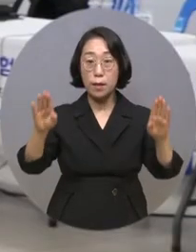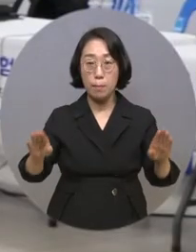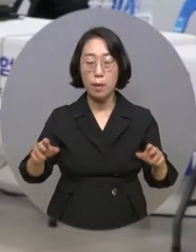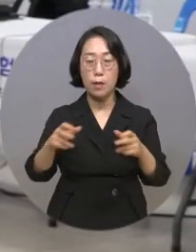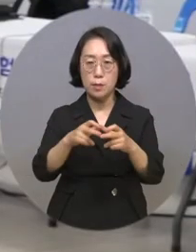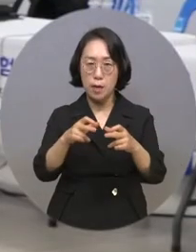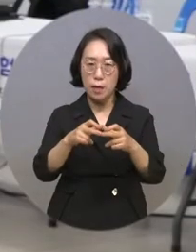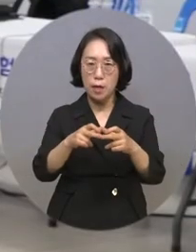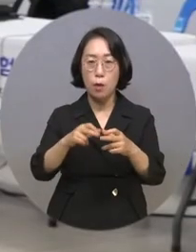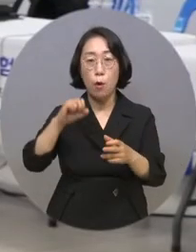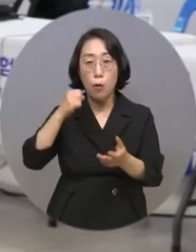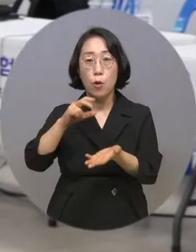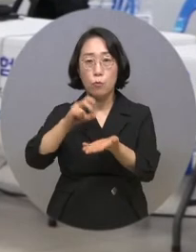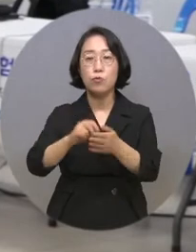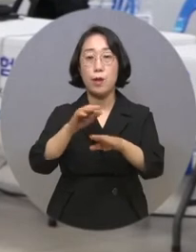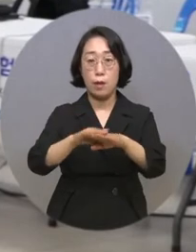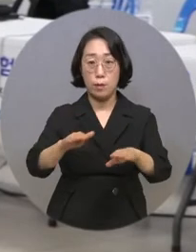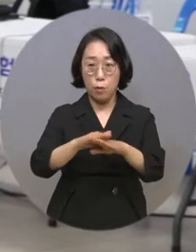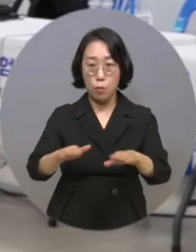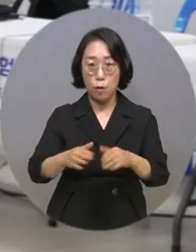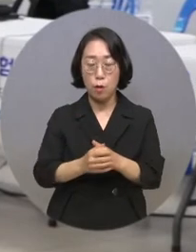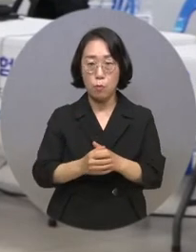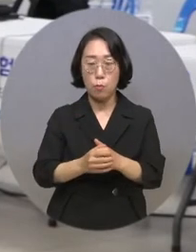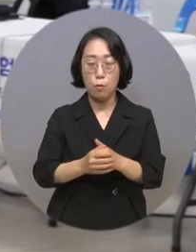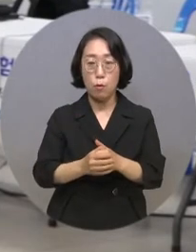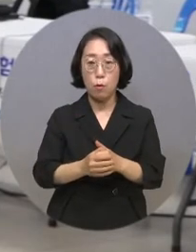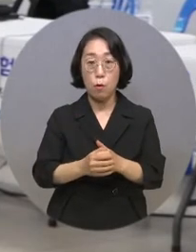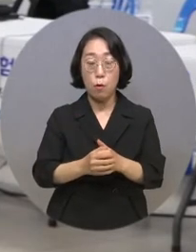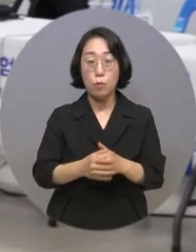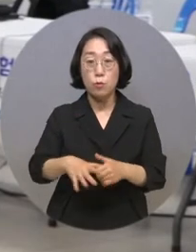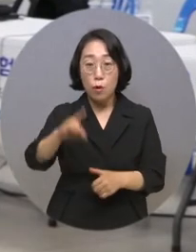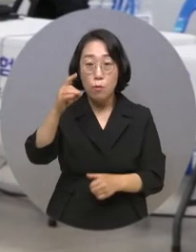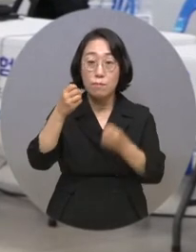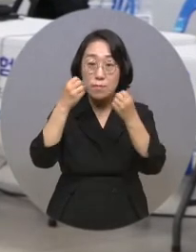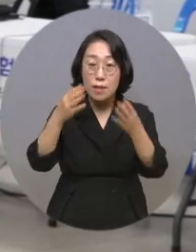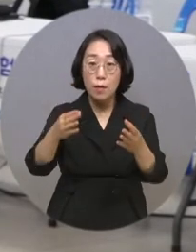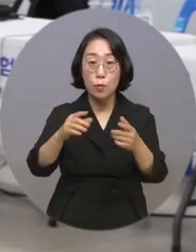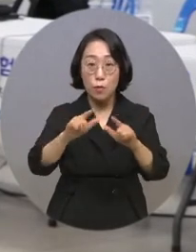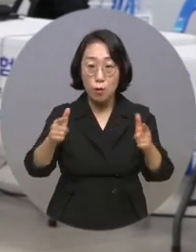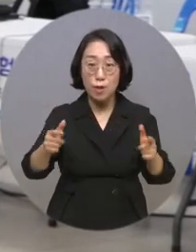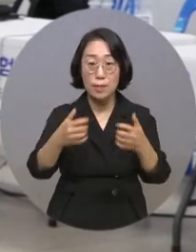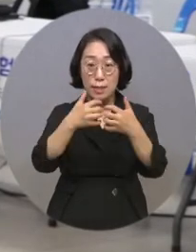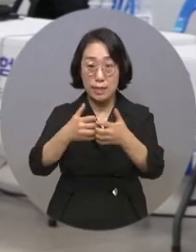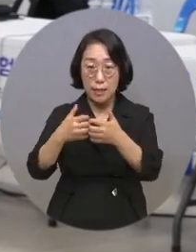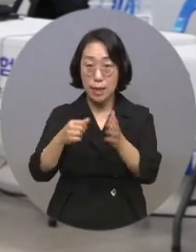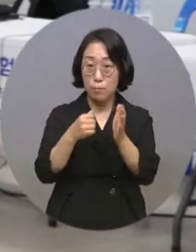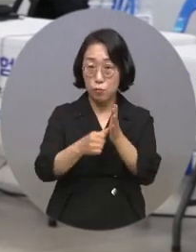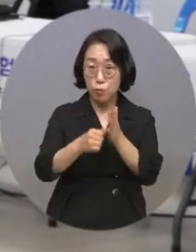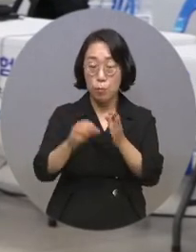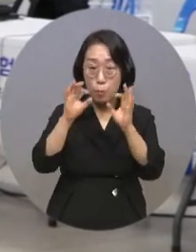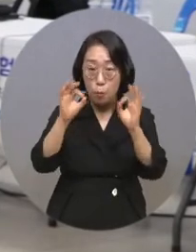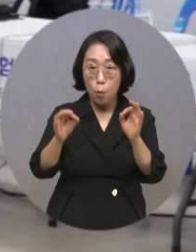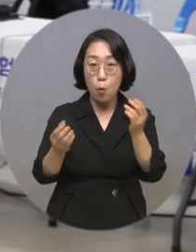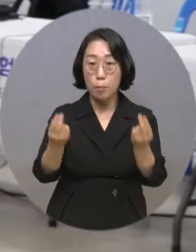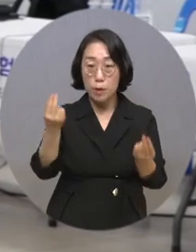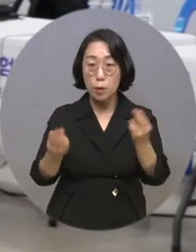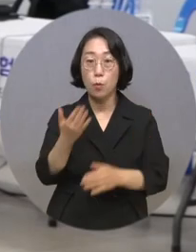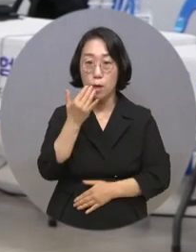정보 격차를 해소하고 평소 접할 수 없었던 정보통신기기의 다양한 제품을 한자리에서 비교 체험할 수